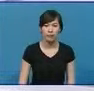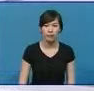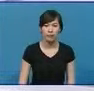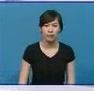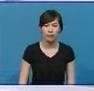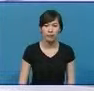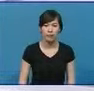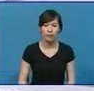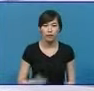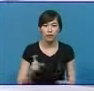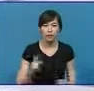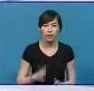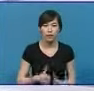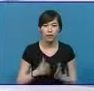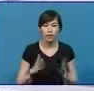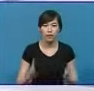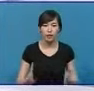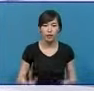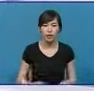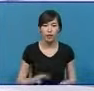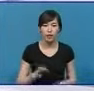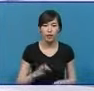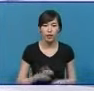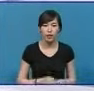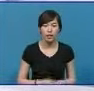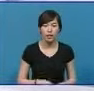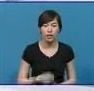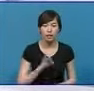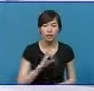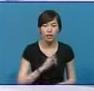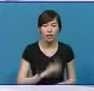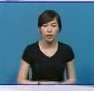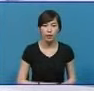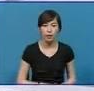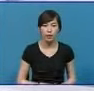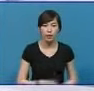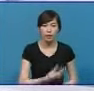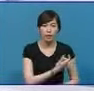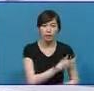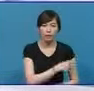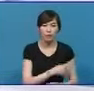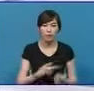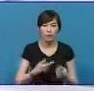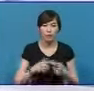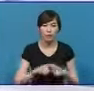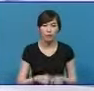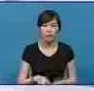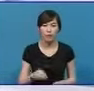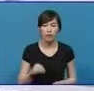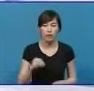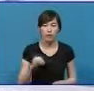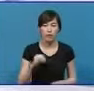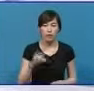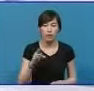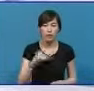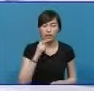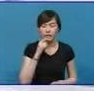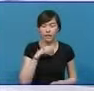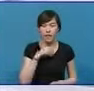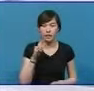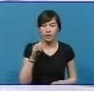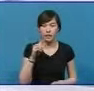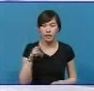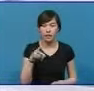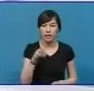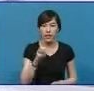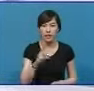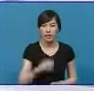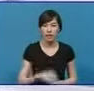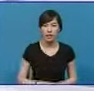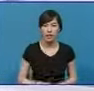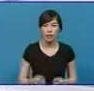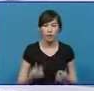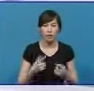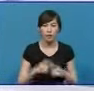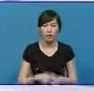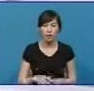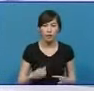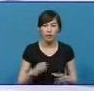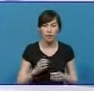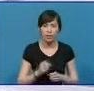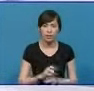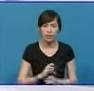Жүзден аса дертке шипа, жан қадауа медициналық жабдықтармен мәлім Ресейдің ел атым зауытының Шымкенттегі өкілдігі тағы да мерекелік жеңілдік